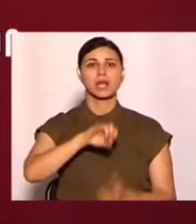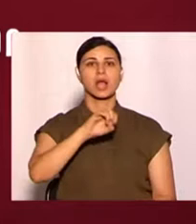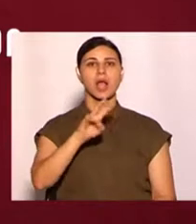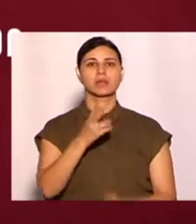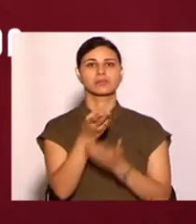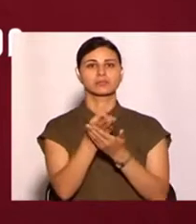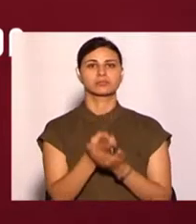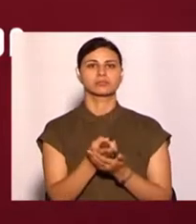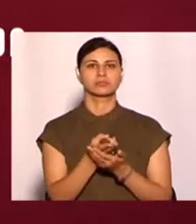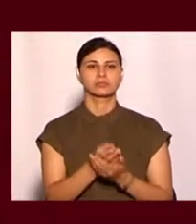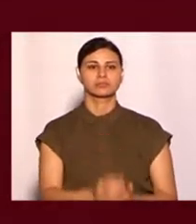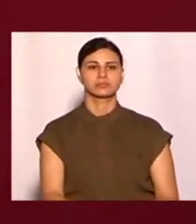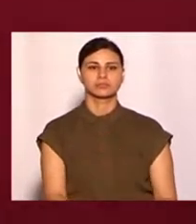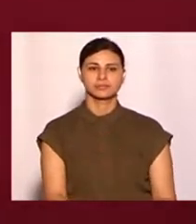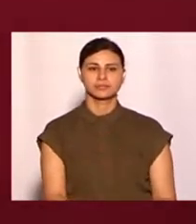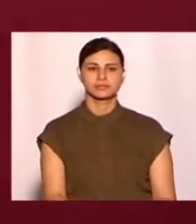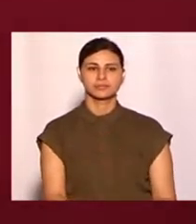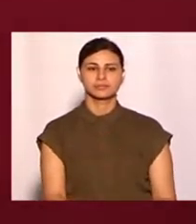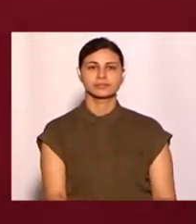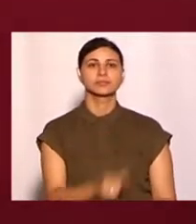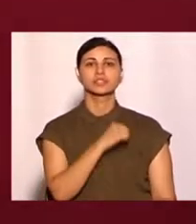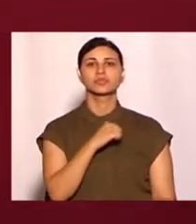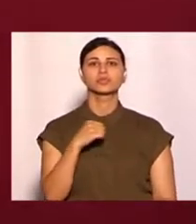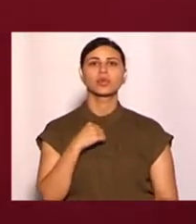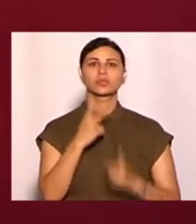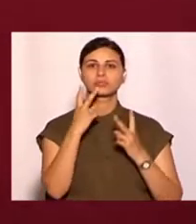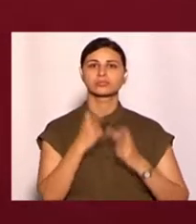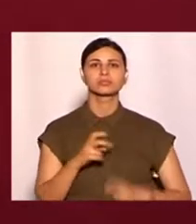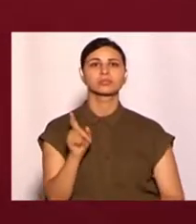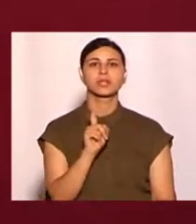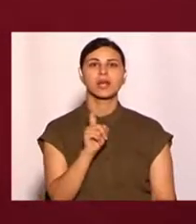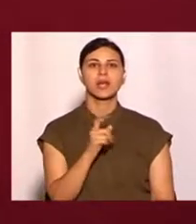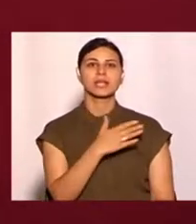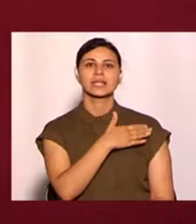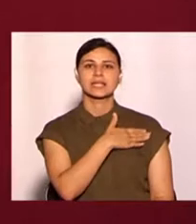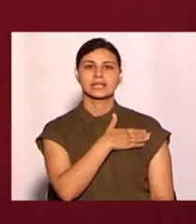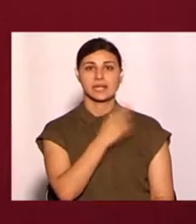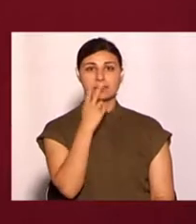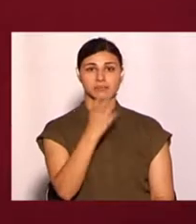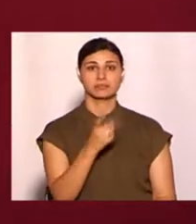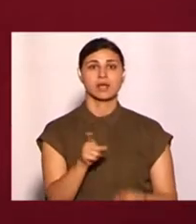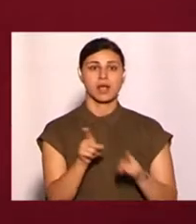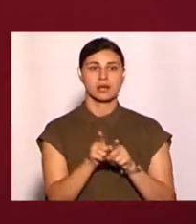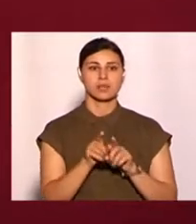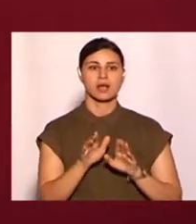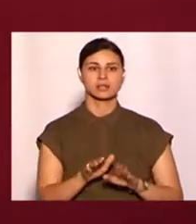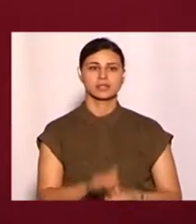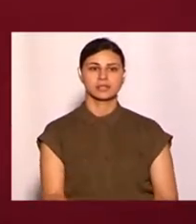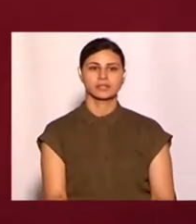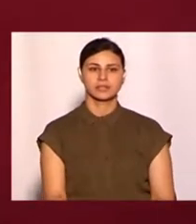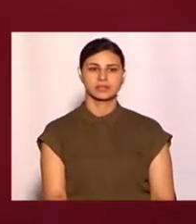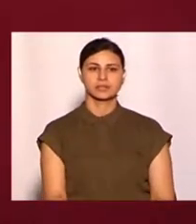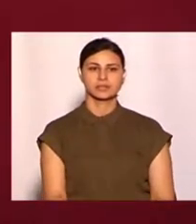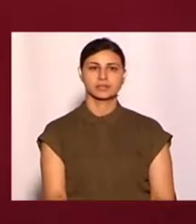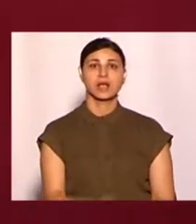დაწოლილ მდგომარეობაში. თვითგასინჯვა გულისხმობს იღლიის ფოსოს და ლავიწის მიდამოს გასინჯვას,